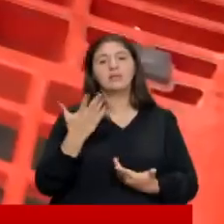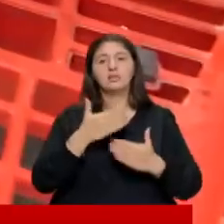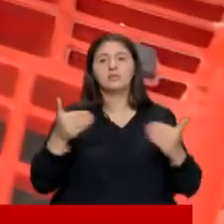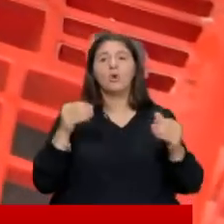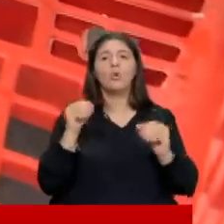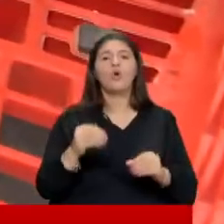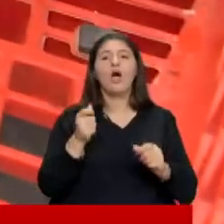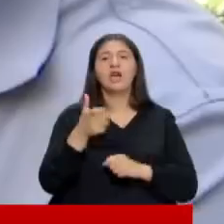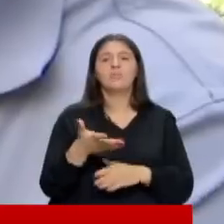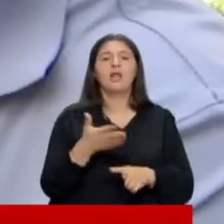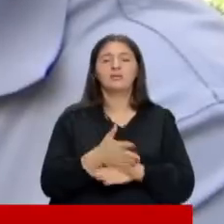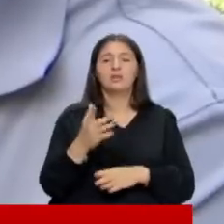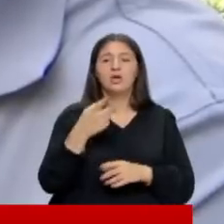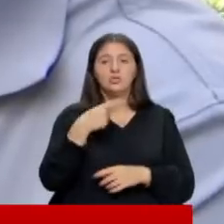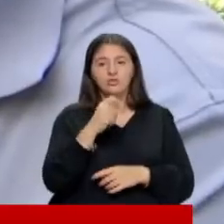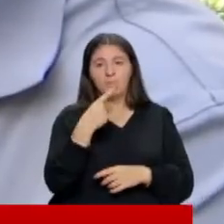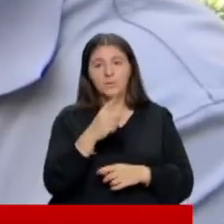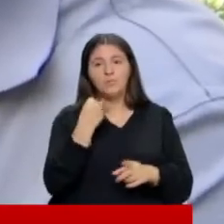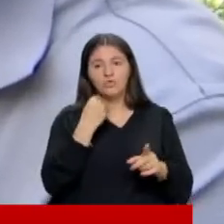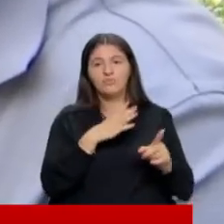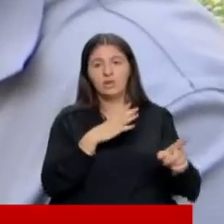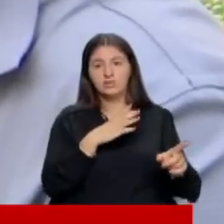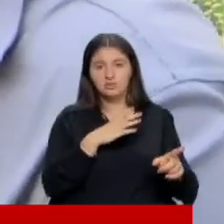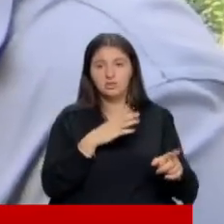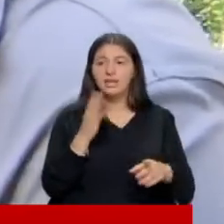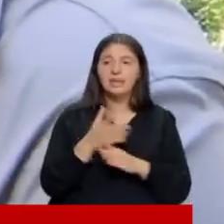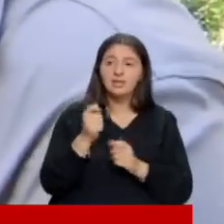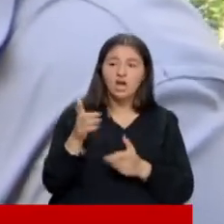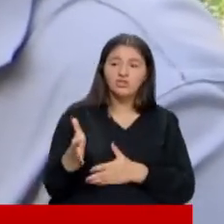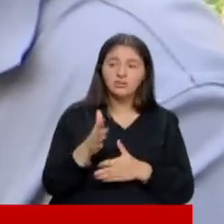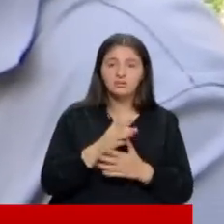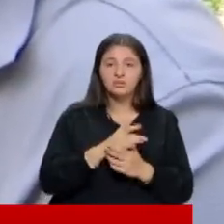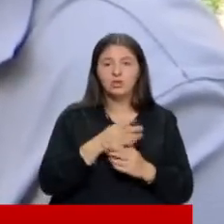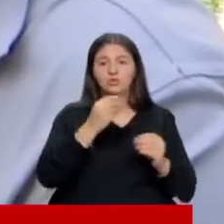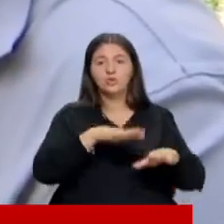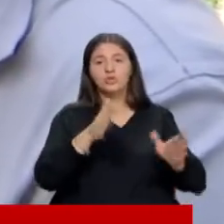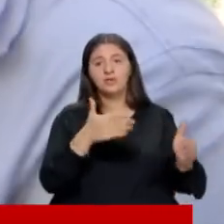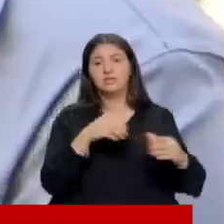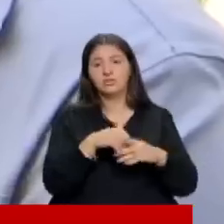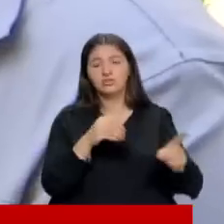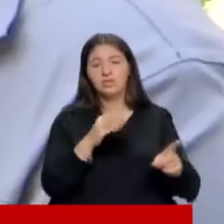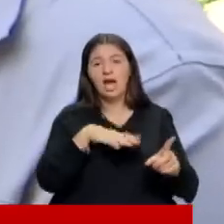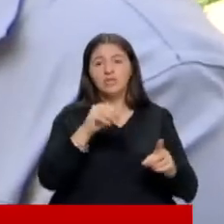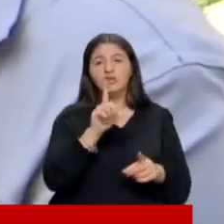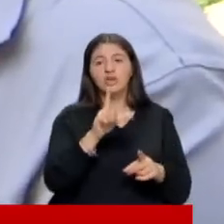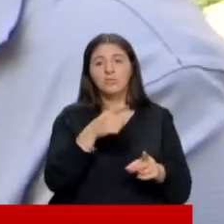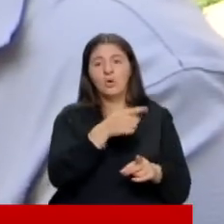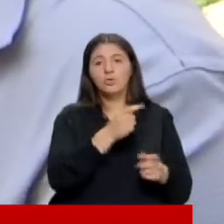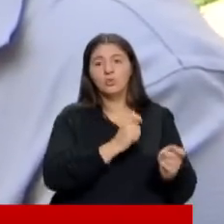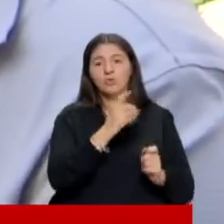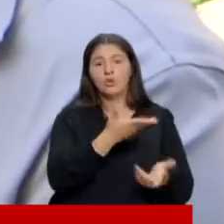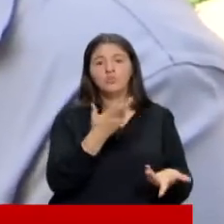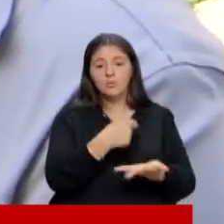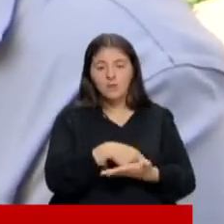sınırlanıyor harcamalar 90.000 TL borcum var Niçin harcadınız çocuk odası için her türlü ihtiyacımı oradan